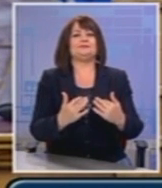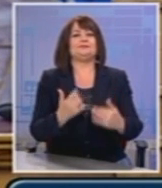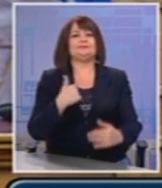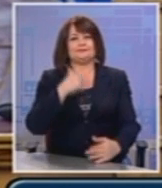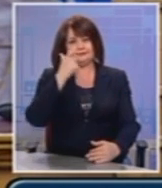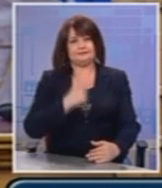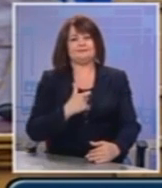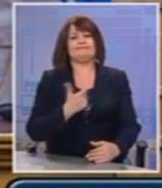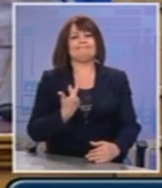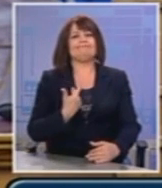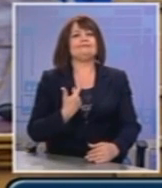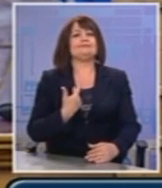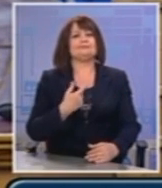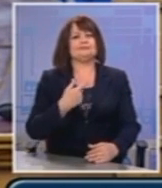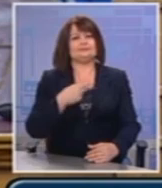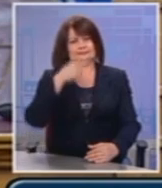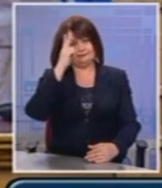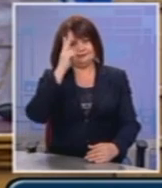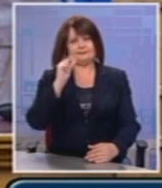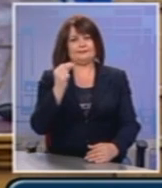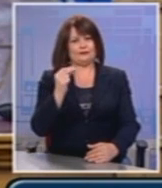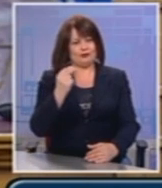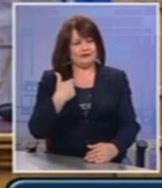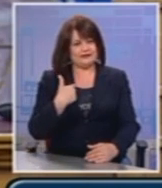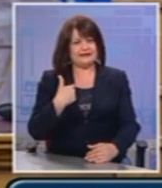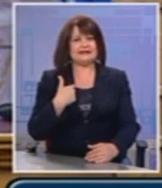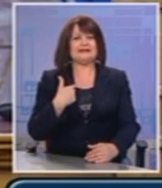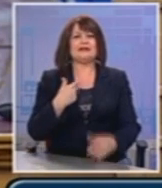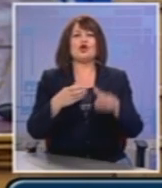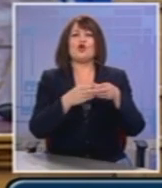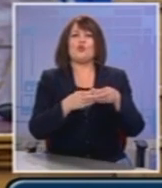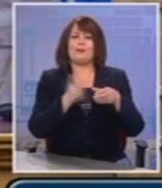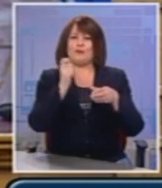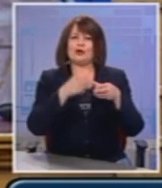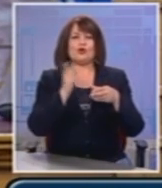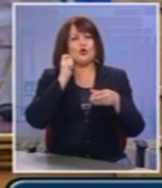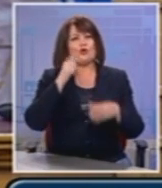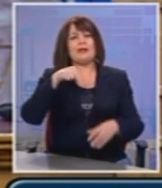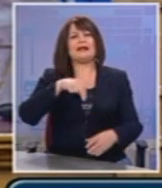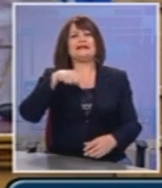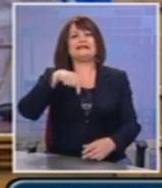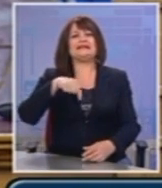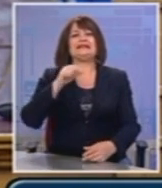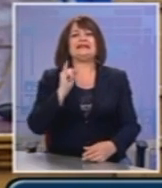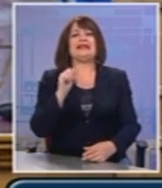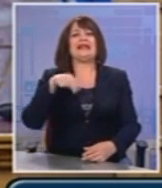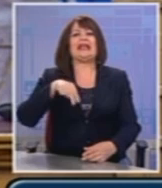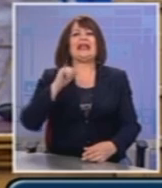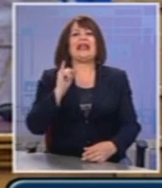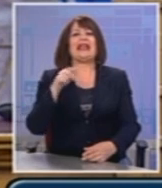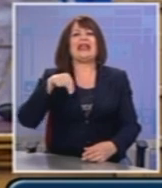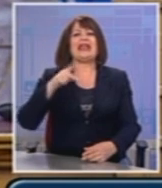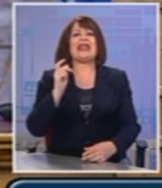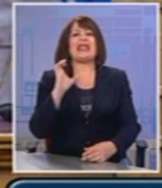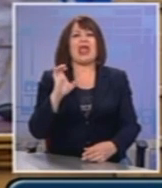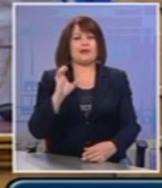ν είμαι μέλος του γερμανικού κοινοβουλίου του κόμματος del link και σήμερα